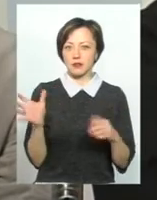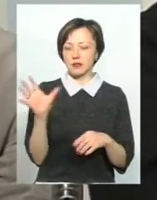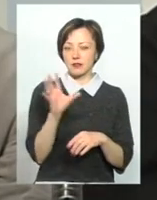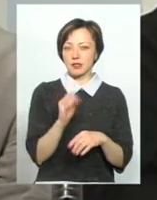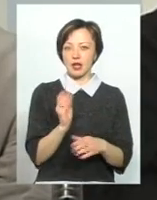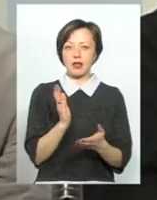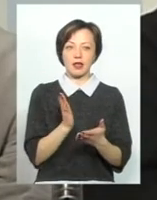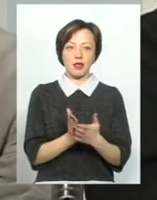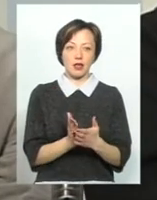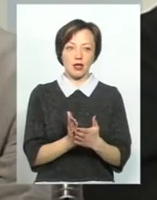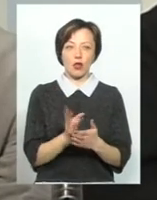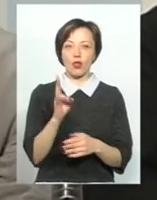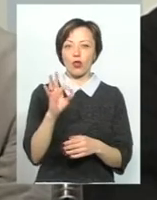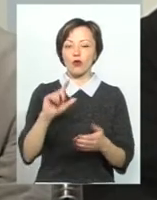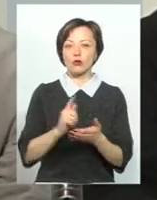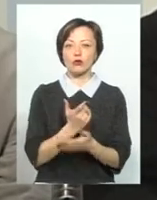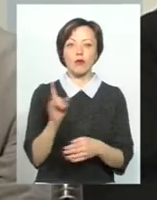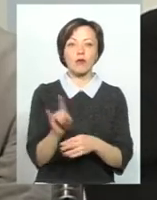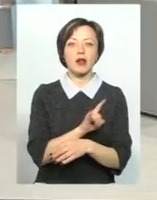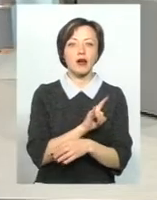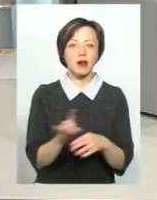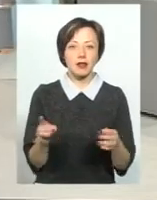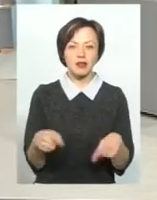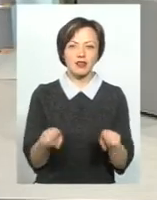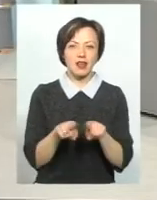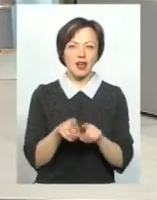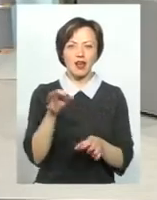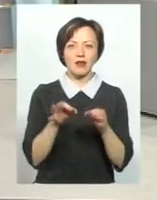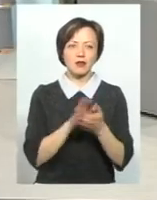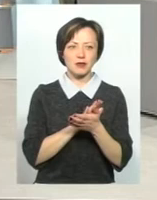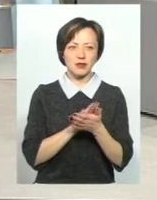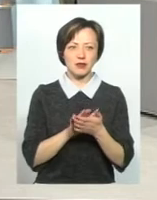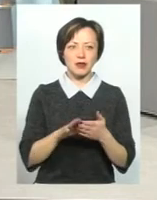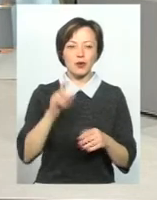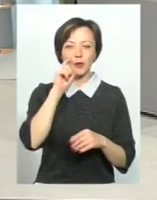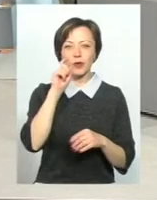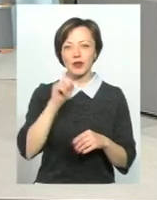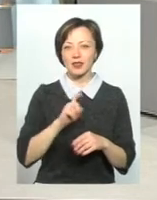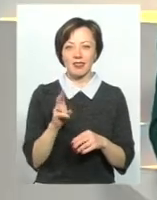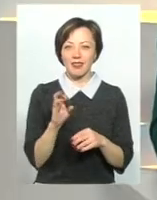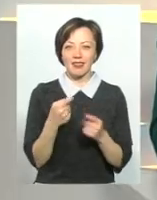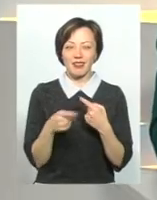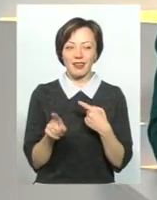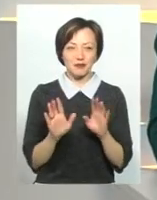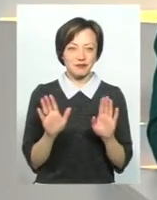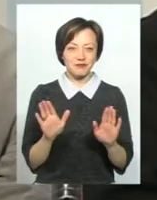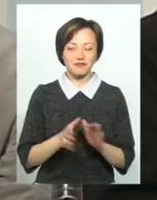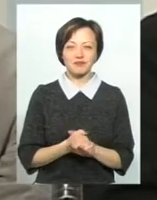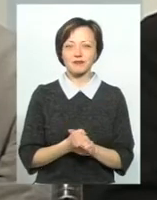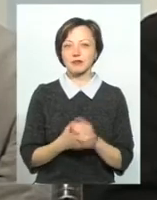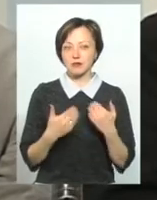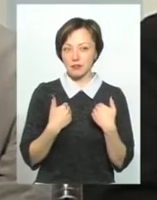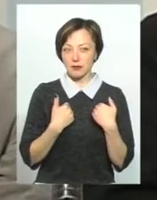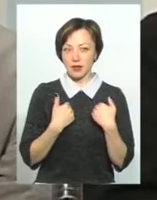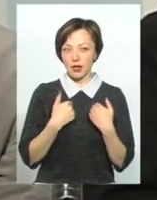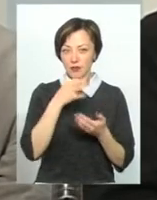би є, але знов брехня. Ой, це таке знов... органічне виробництво чуєте? По-українськи, ну, не те. То я відповідаю за свої так.